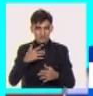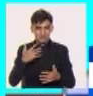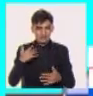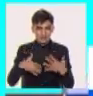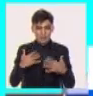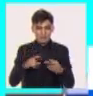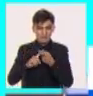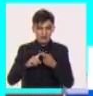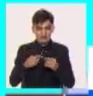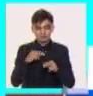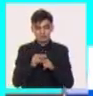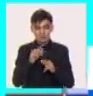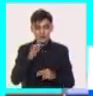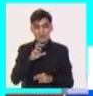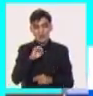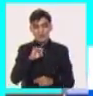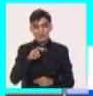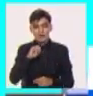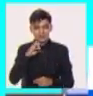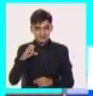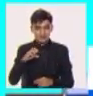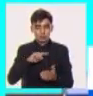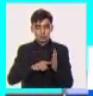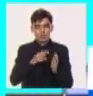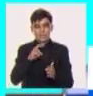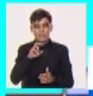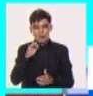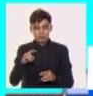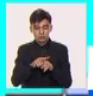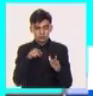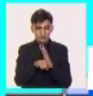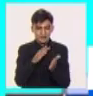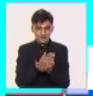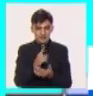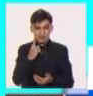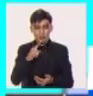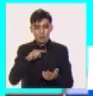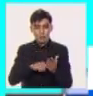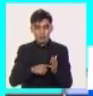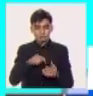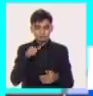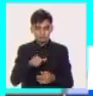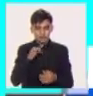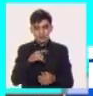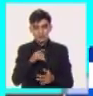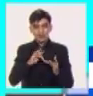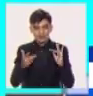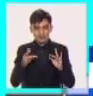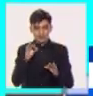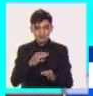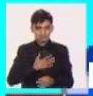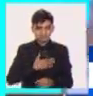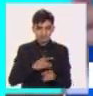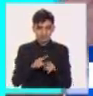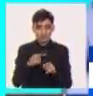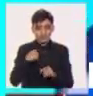сделали, байланус.бар, туда может зайти любой житель и зафиксировать одной кнопкой то, что у него интернет-скорость такая-то.